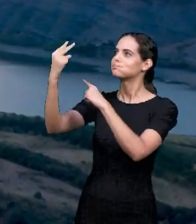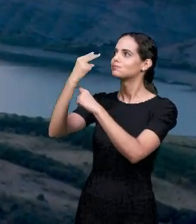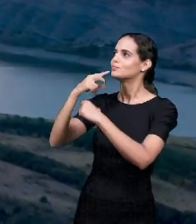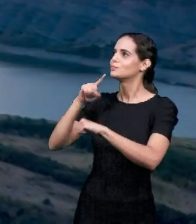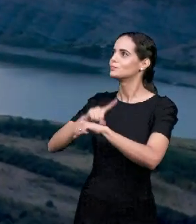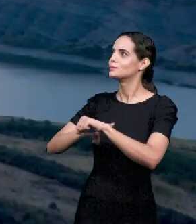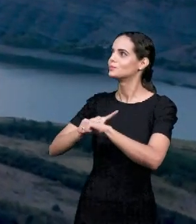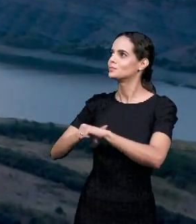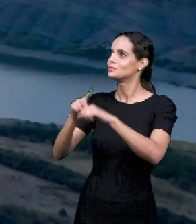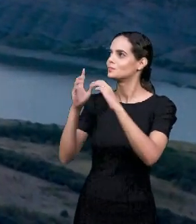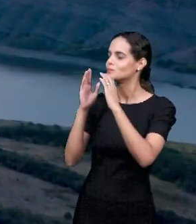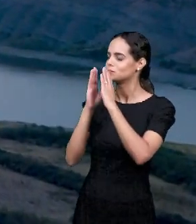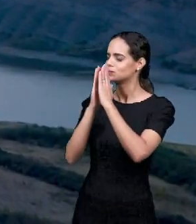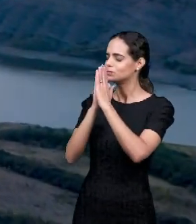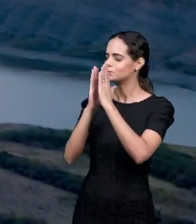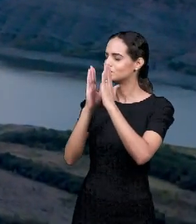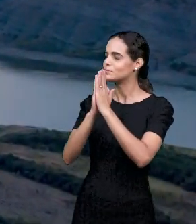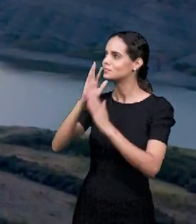oração,